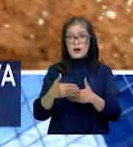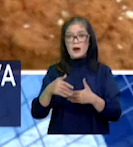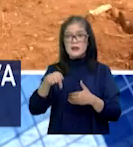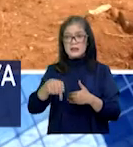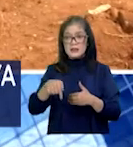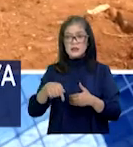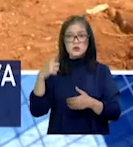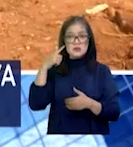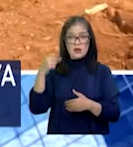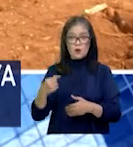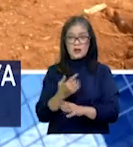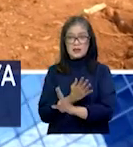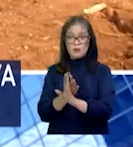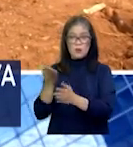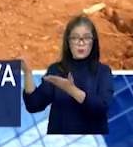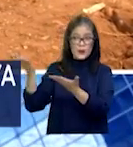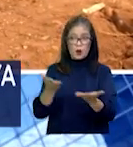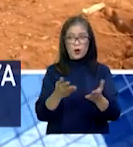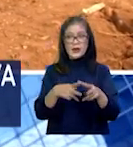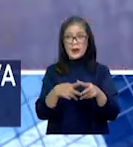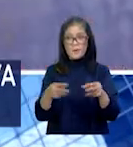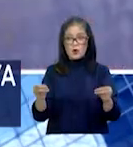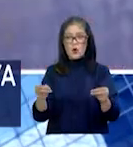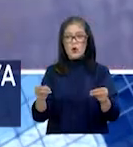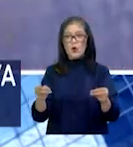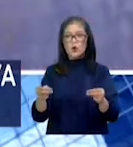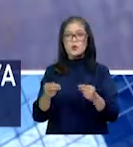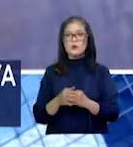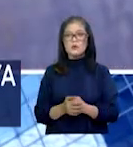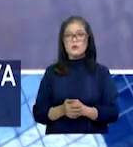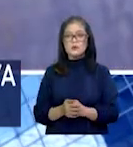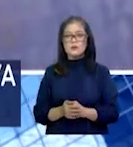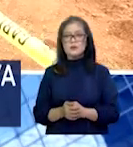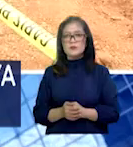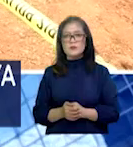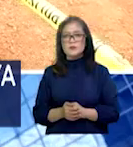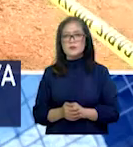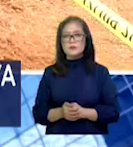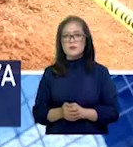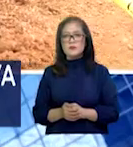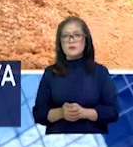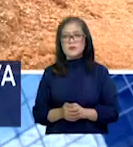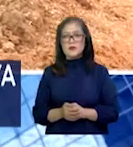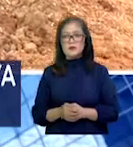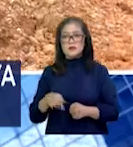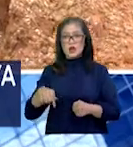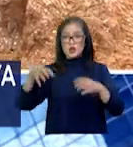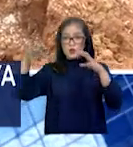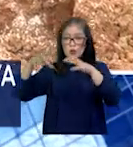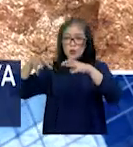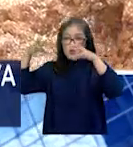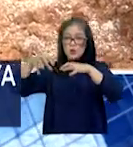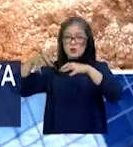ke Bogor, ke Depok, karena wilayahnya wilayah dari Jabodetabek itu, pada saat itu hujan, itu